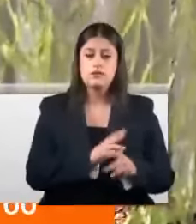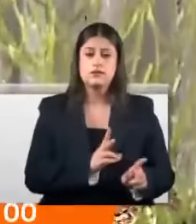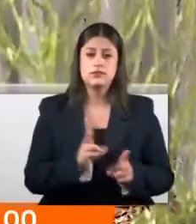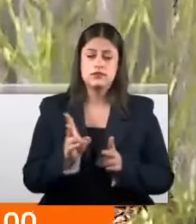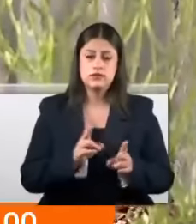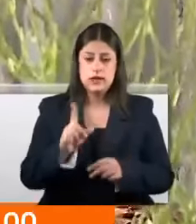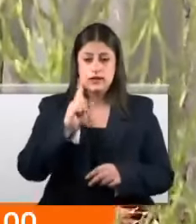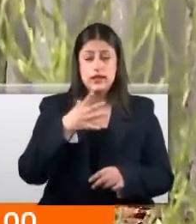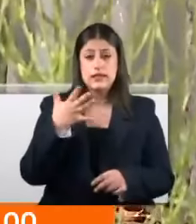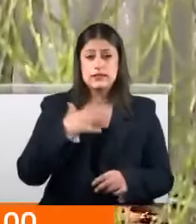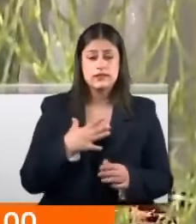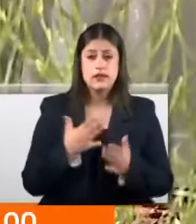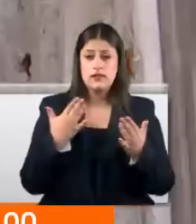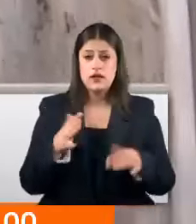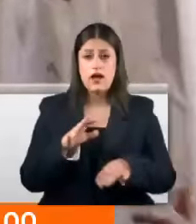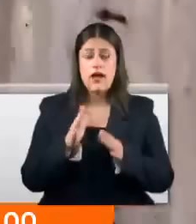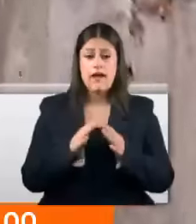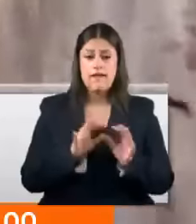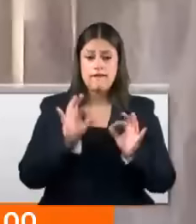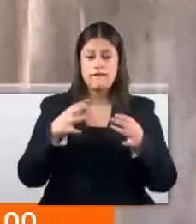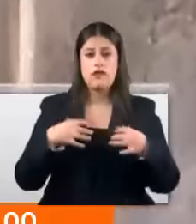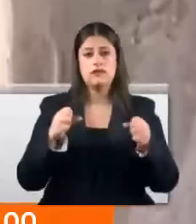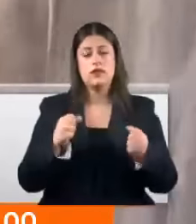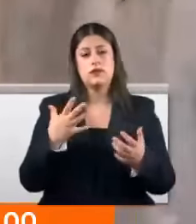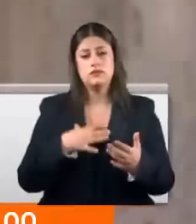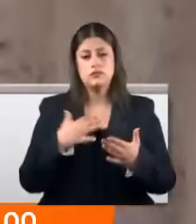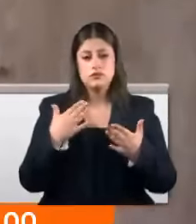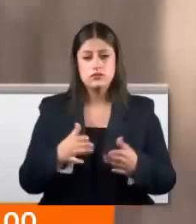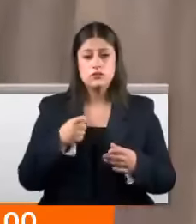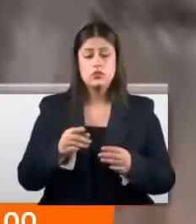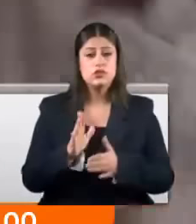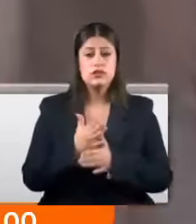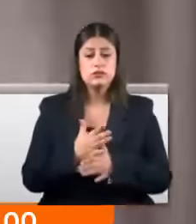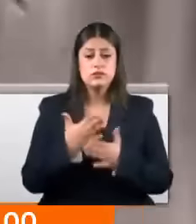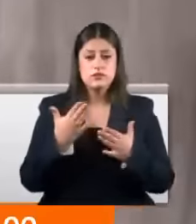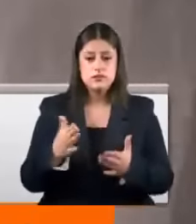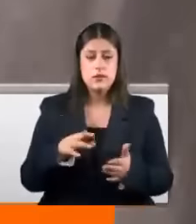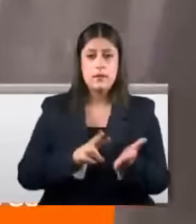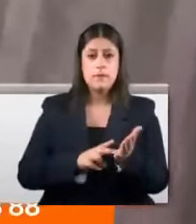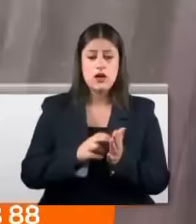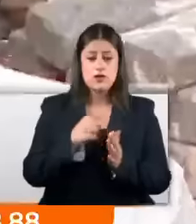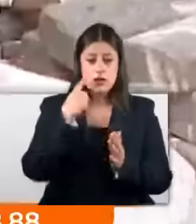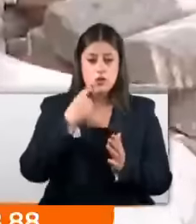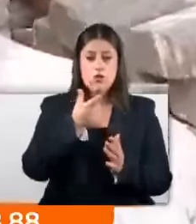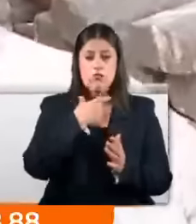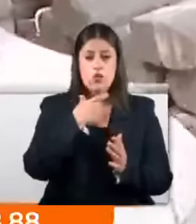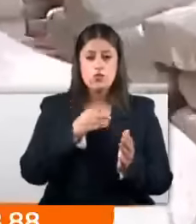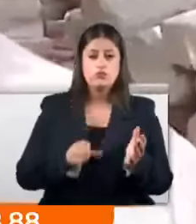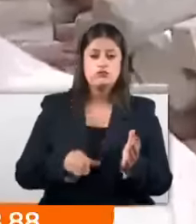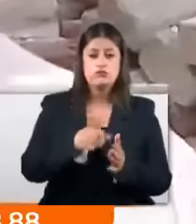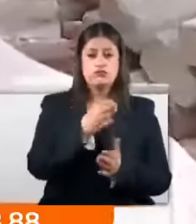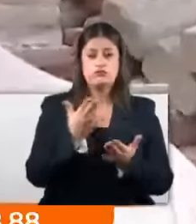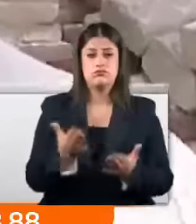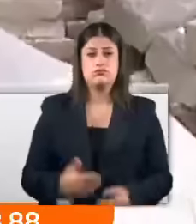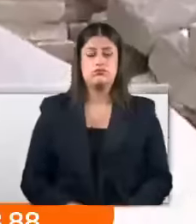istedikleri evlerine sağ salim ulaşabilmek. Çektikleri çilenin sebebi ise merdivenlere döşenen bu borular. Sürekli